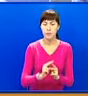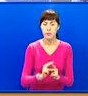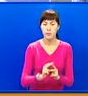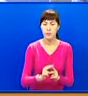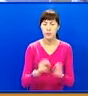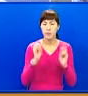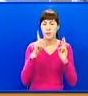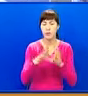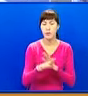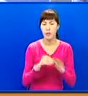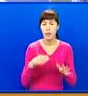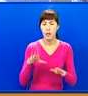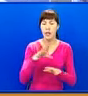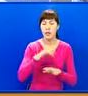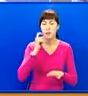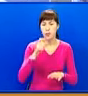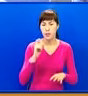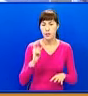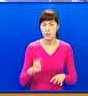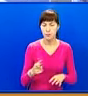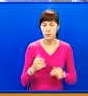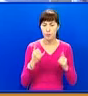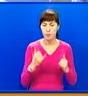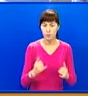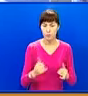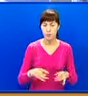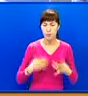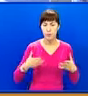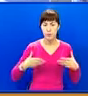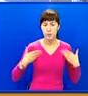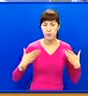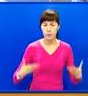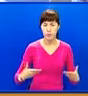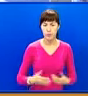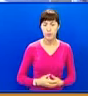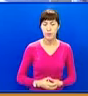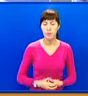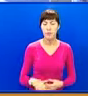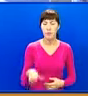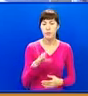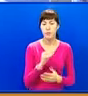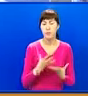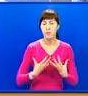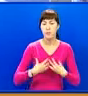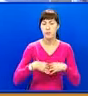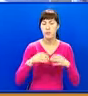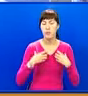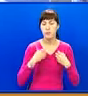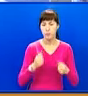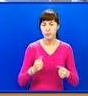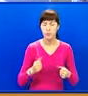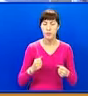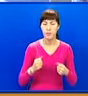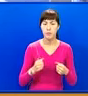педагогикалық мамандықты таңдаған жалпы халыққа бүгін мерекелеріңіз құтты болсын дейміз. Барлығы отбасы аман болсын, дендері